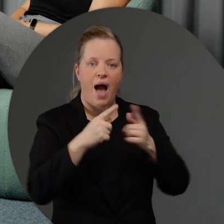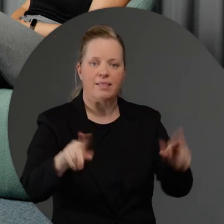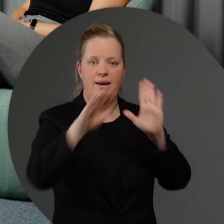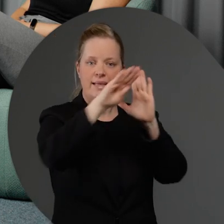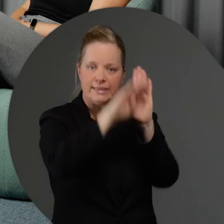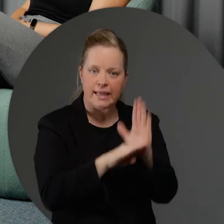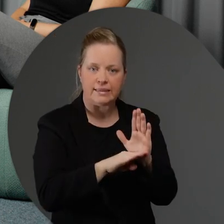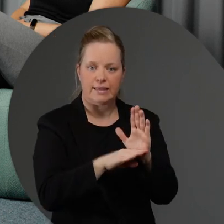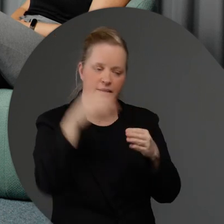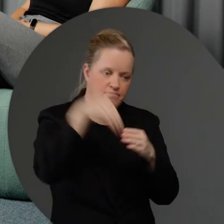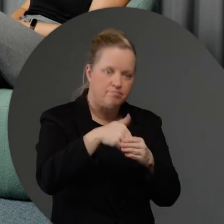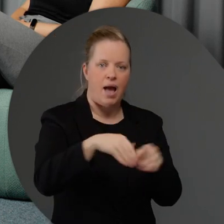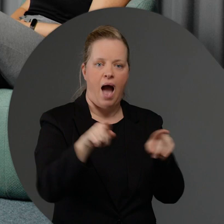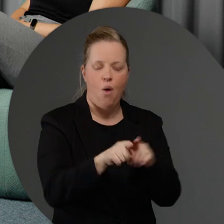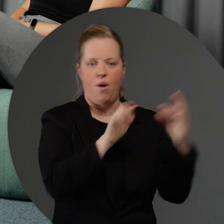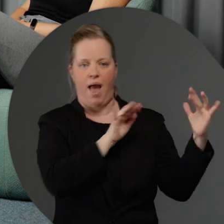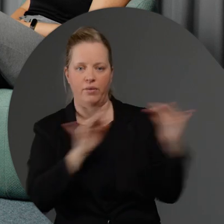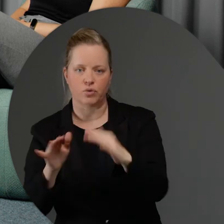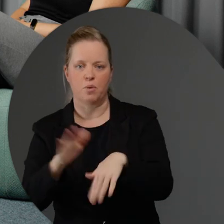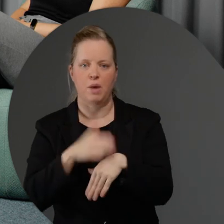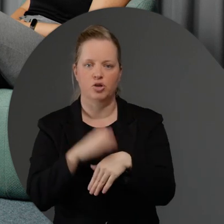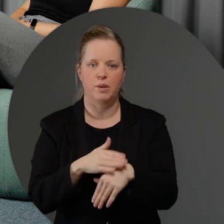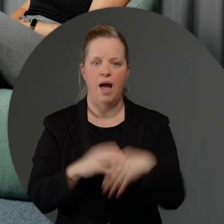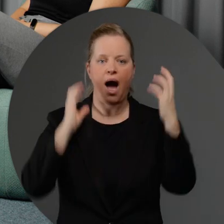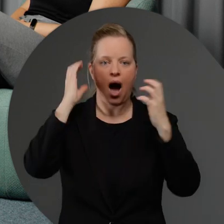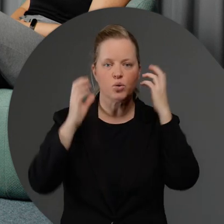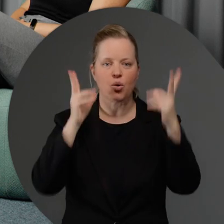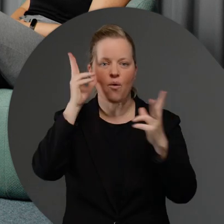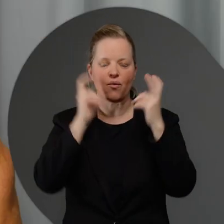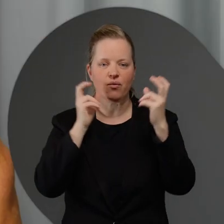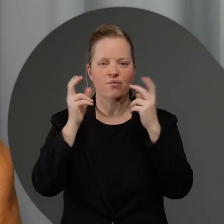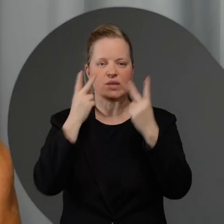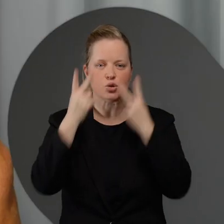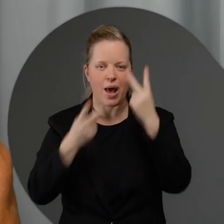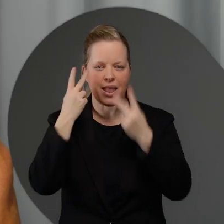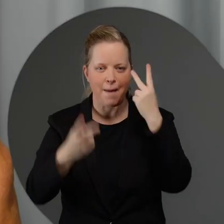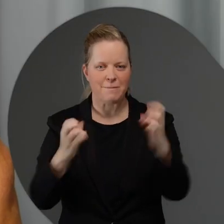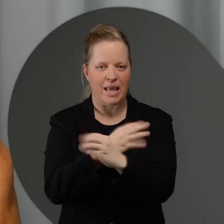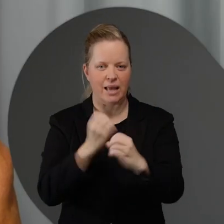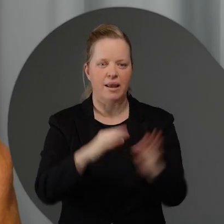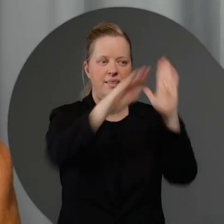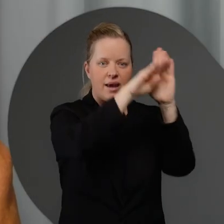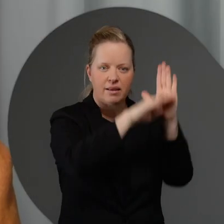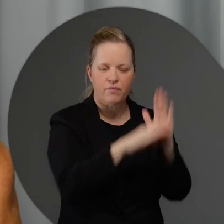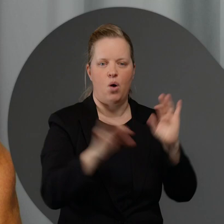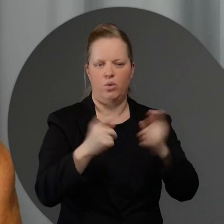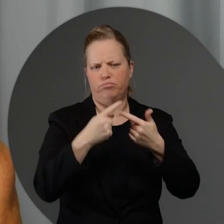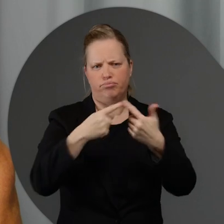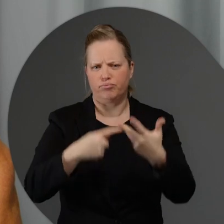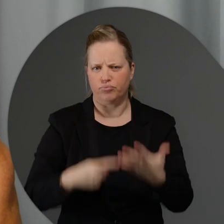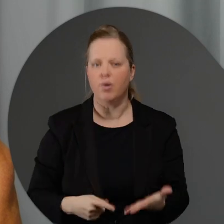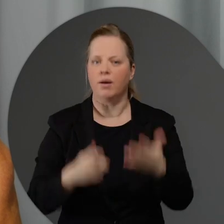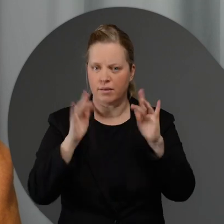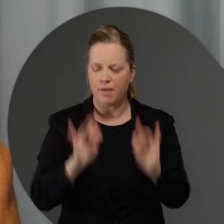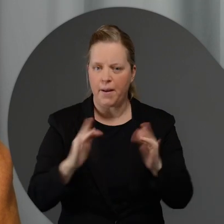andere Gesetzesmaterien gibt, die da auch reinspielen, wie zum Beispiel die audiovisuelle Mediendirektive und etc.